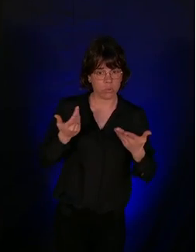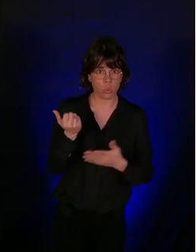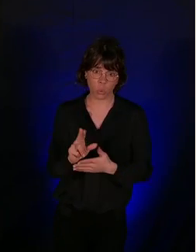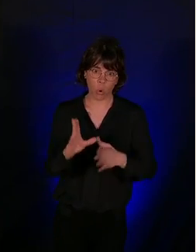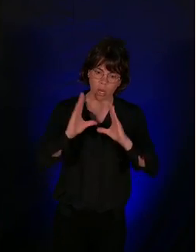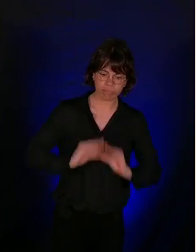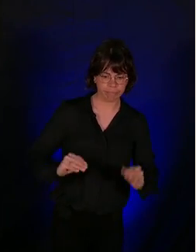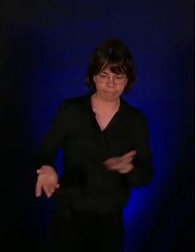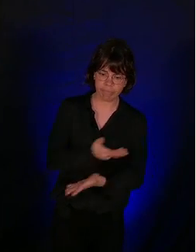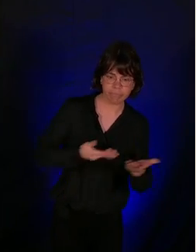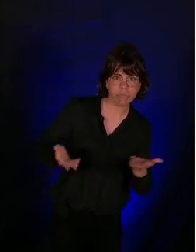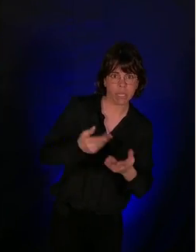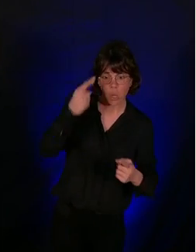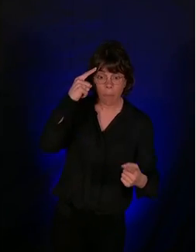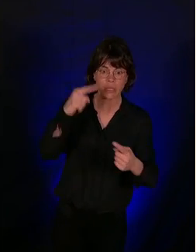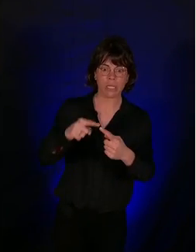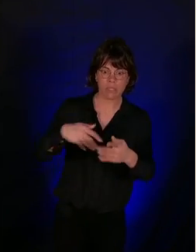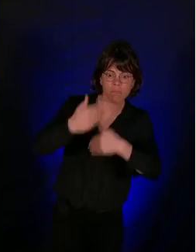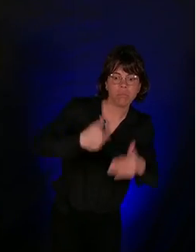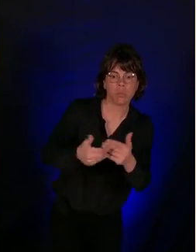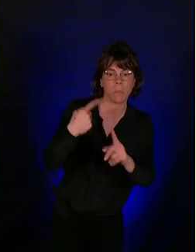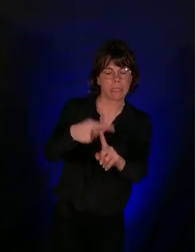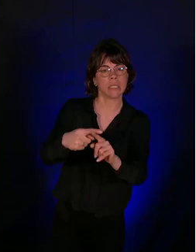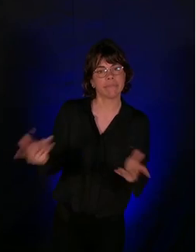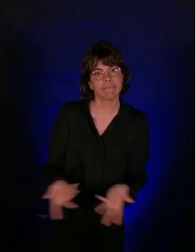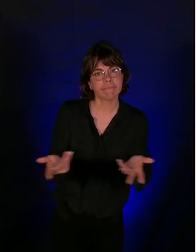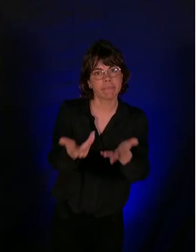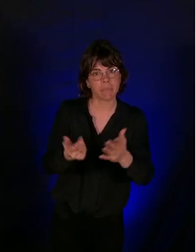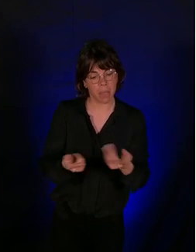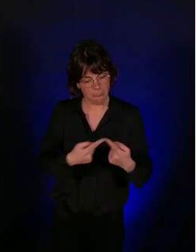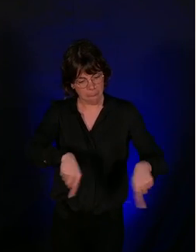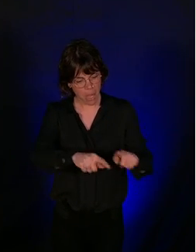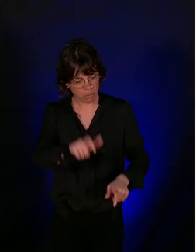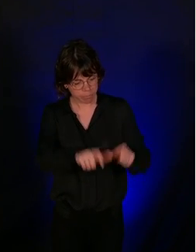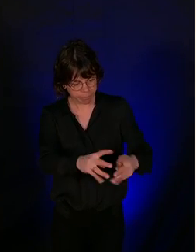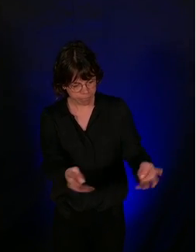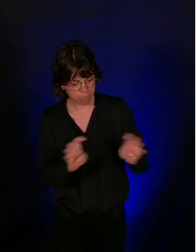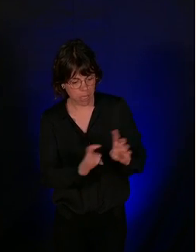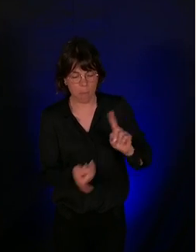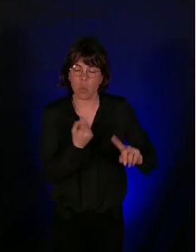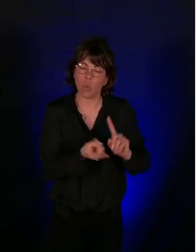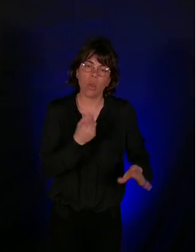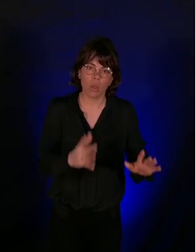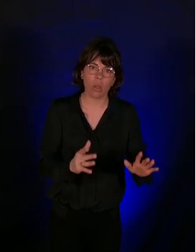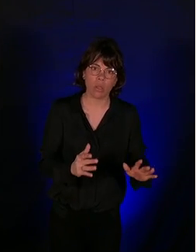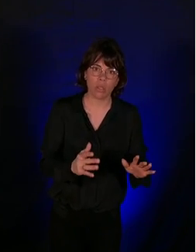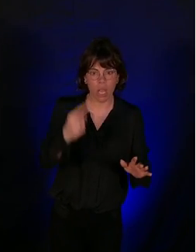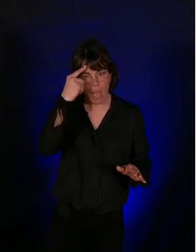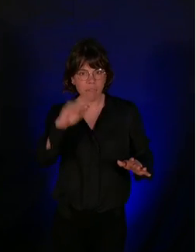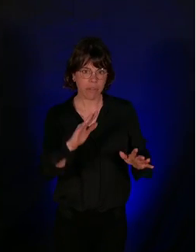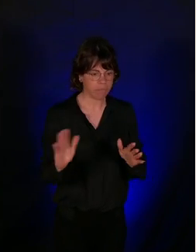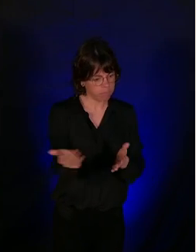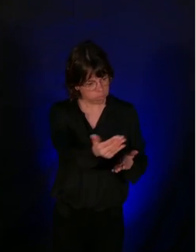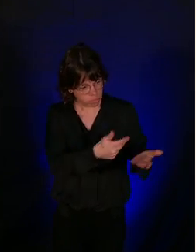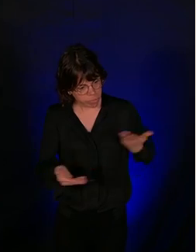sérénité et d'objectivité les membres de la commission ont considéré qu'il était nécessaire de tenir compte des avis et remarques